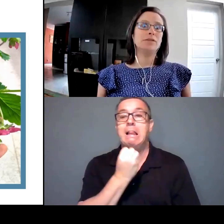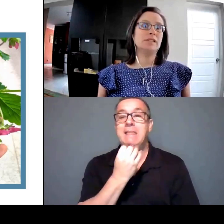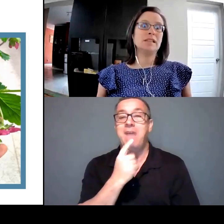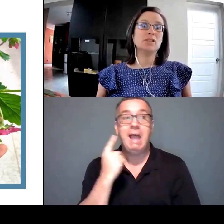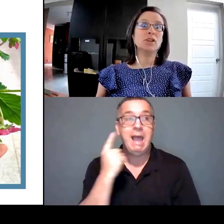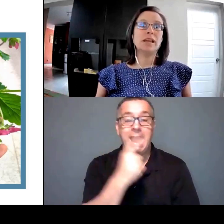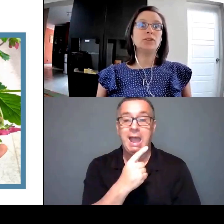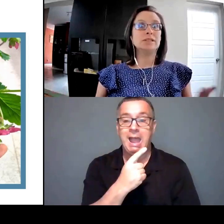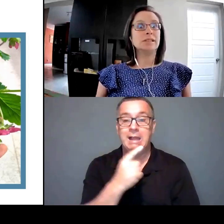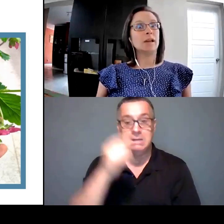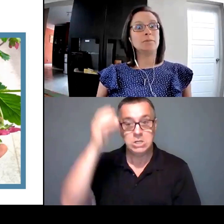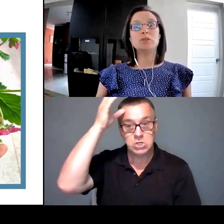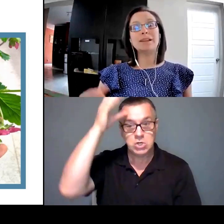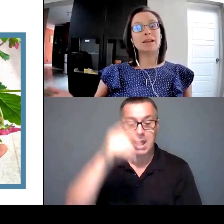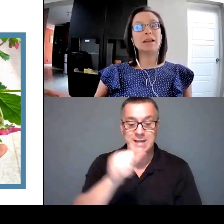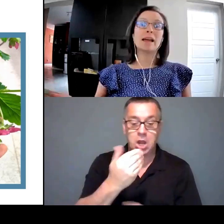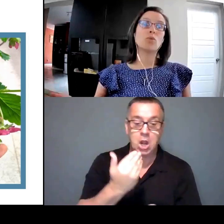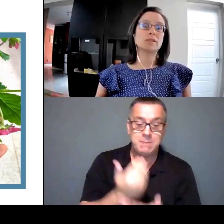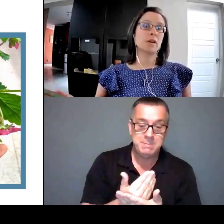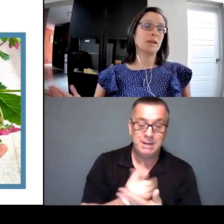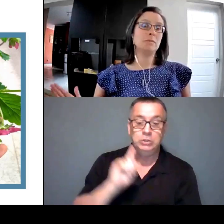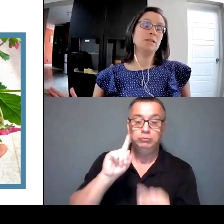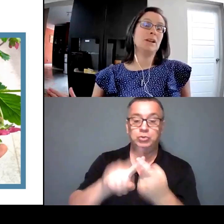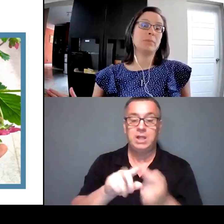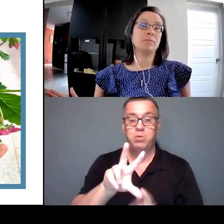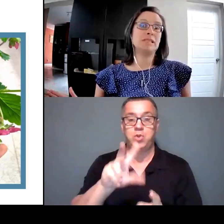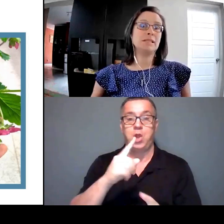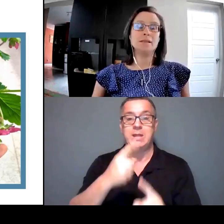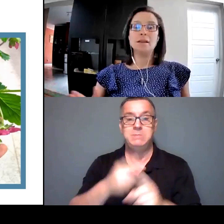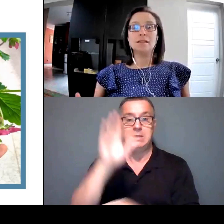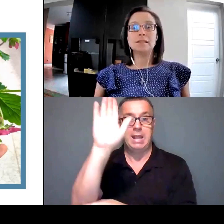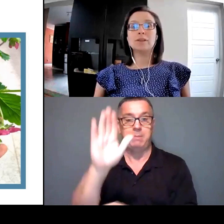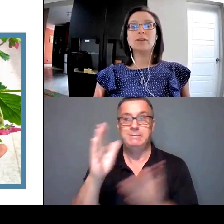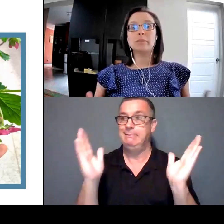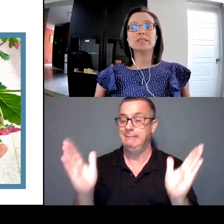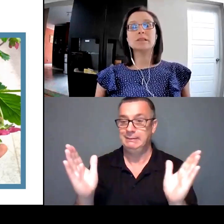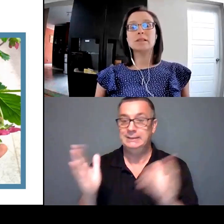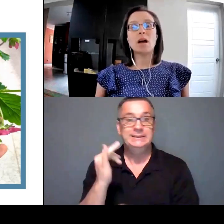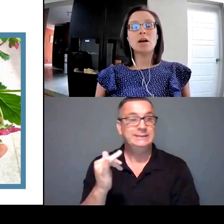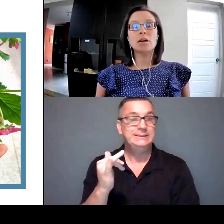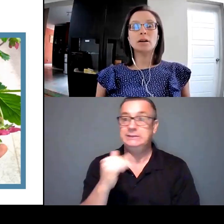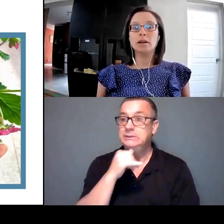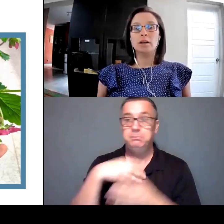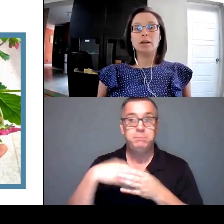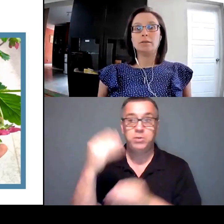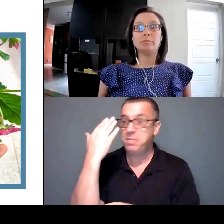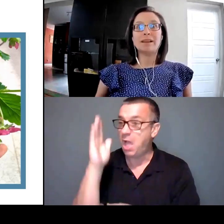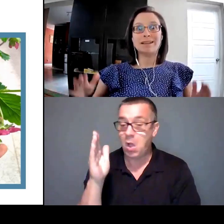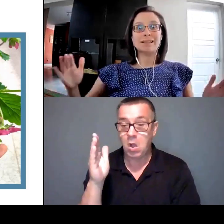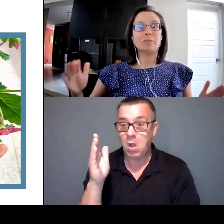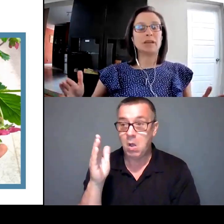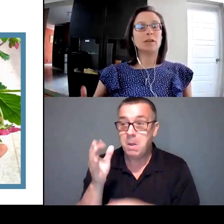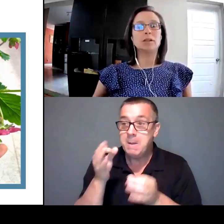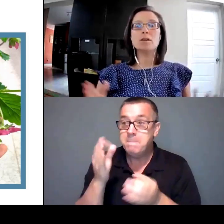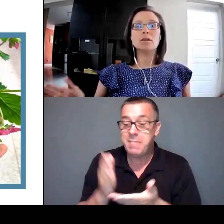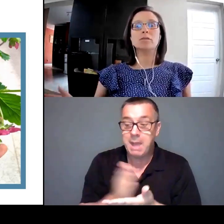il faisait soleil de 10h30 du matin à 3h30 de l'après-midi. Si on n'avait pas sorti dehors pendant